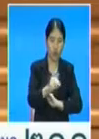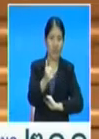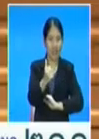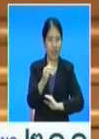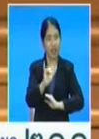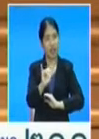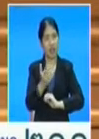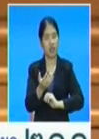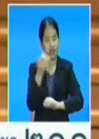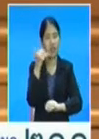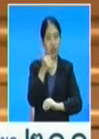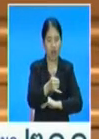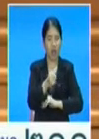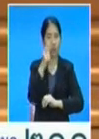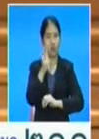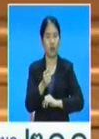พ